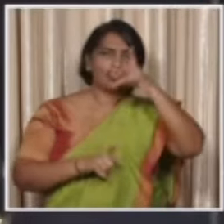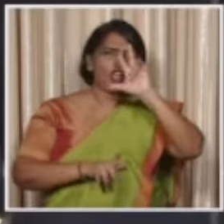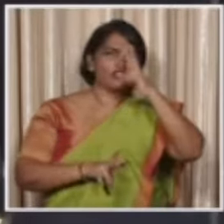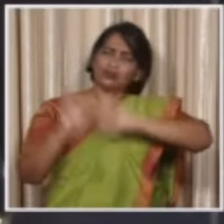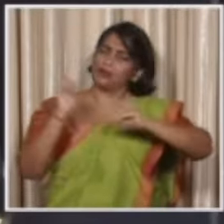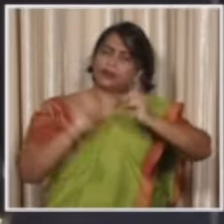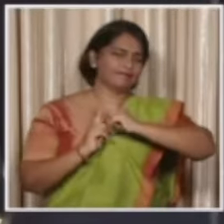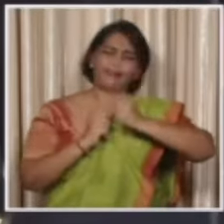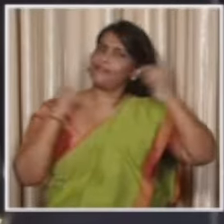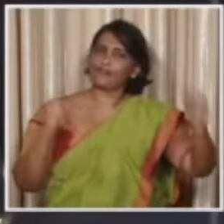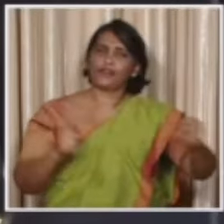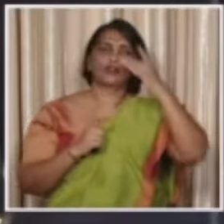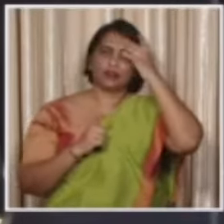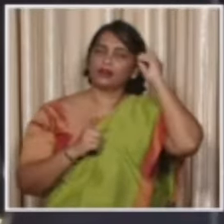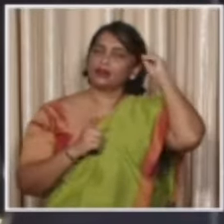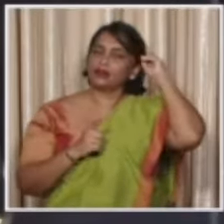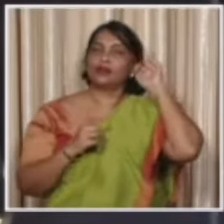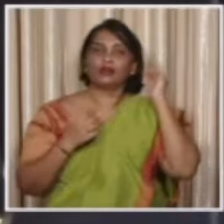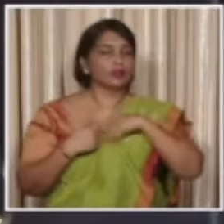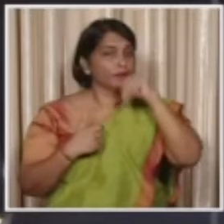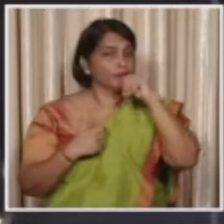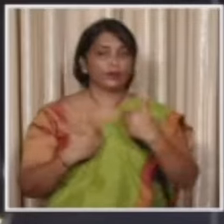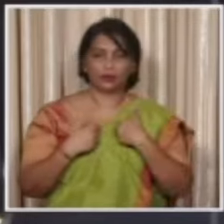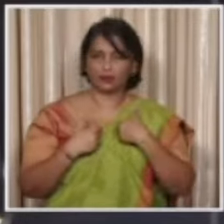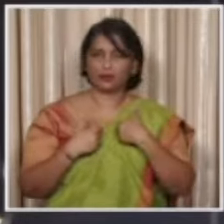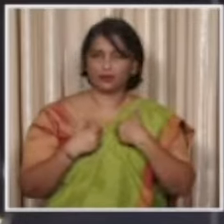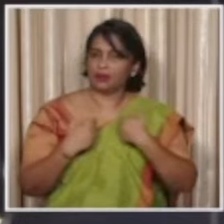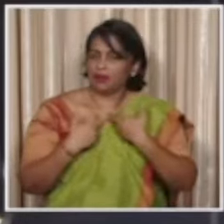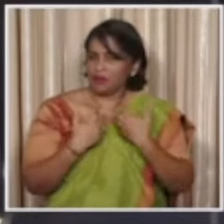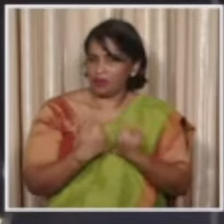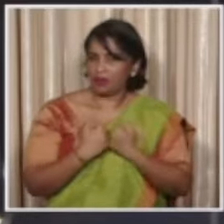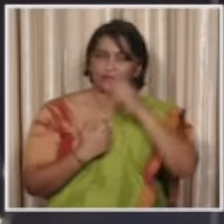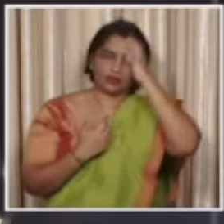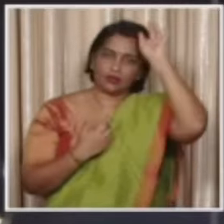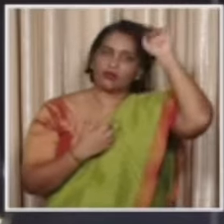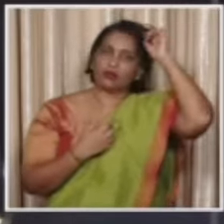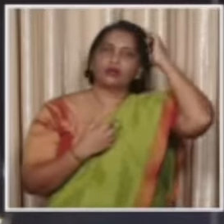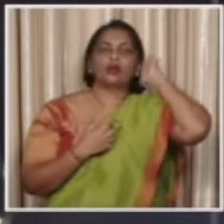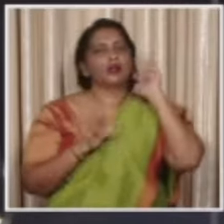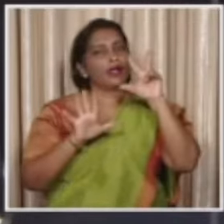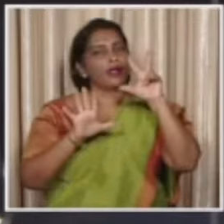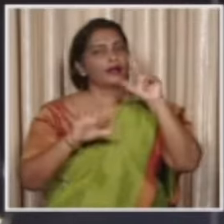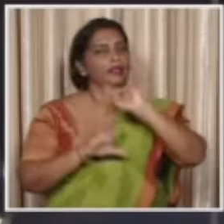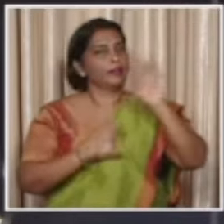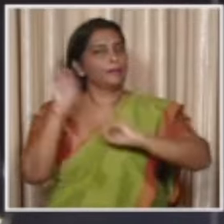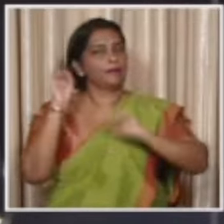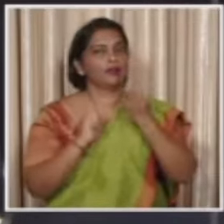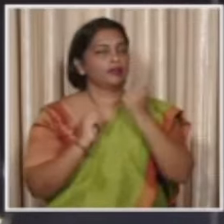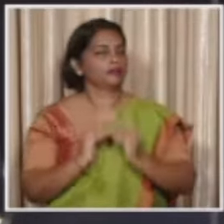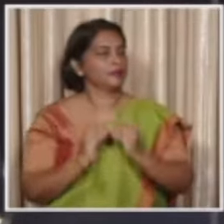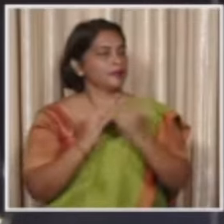එතන විරුද්ධ වෙනවා. මොකද අපිට කිසි දවසක අපිට අවශ්‍ය වෙන 100%, 10% ආර්ථික වර්ධනයක් ලබා ගන්න